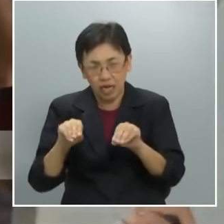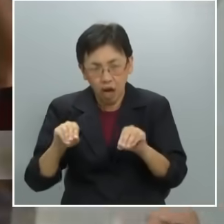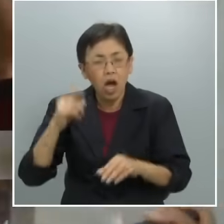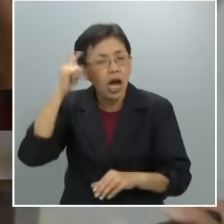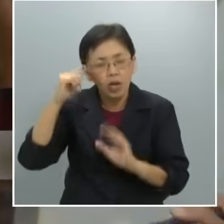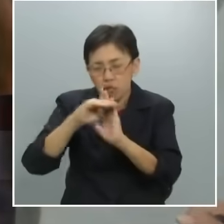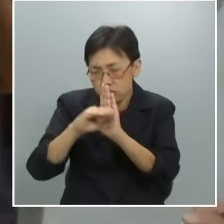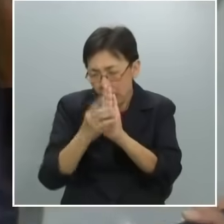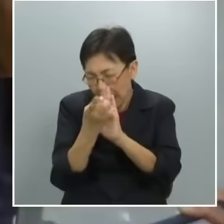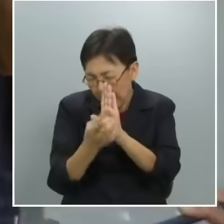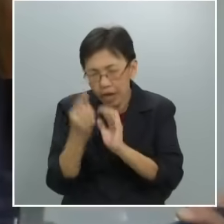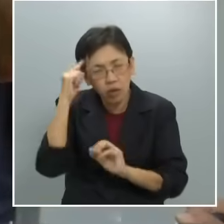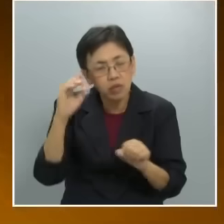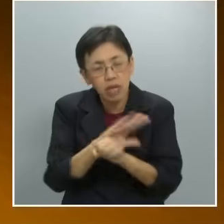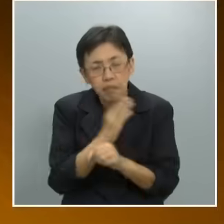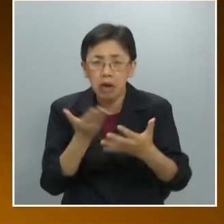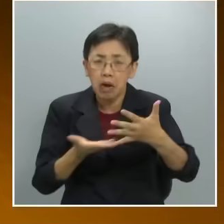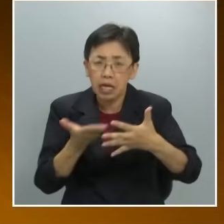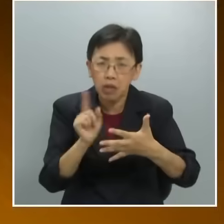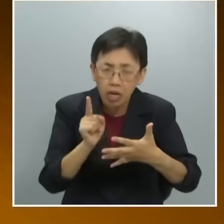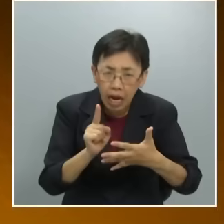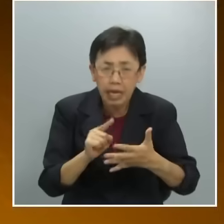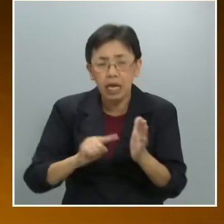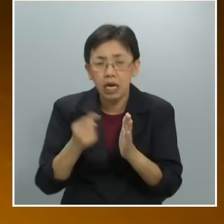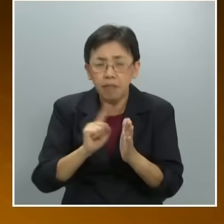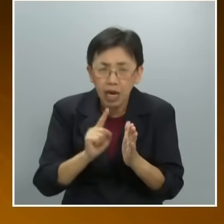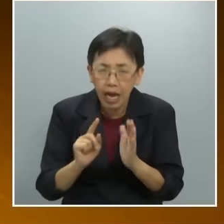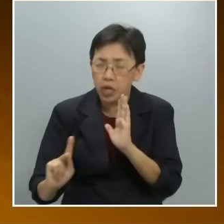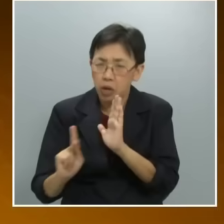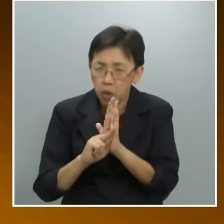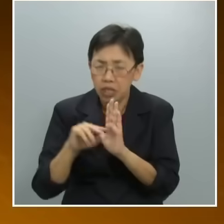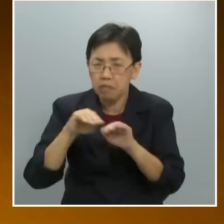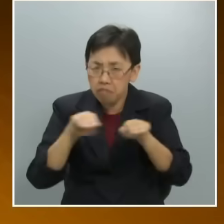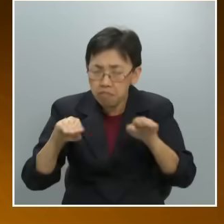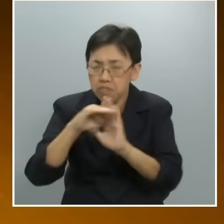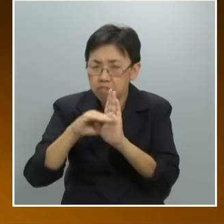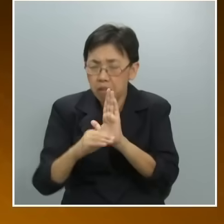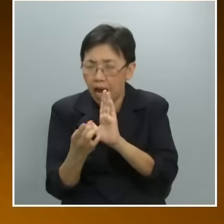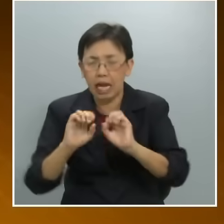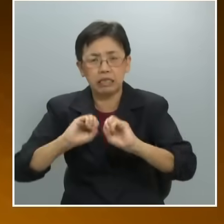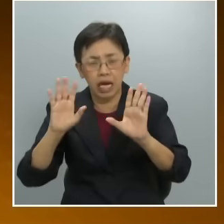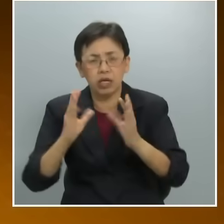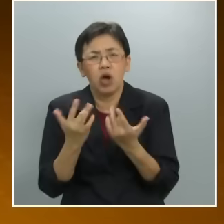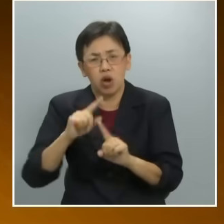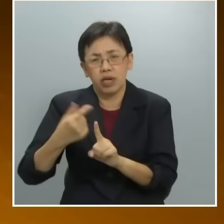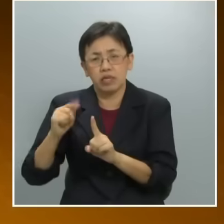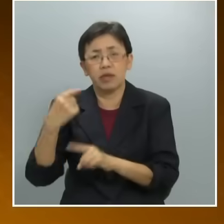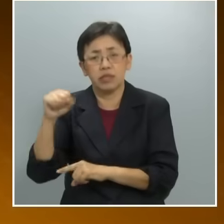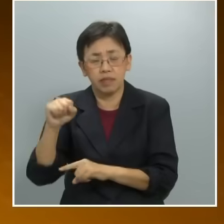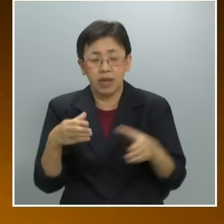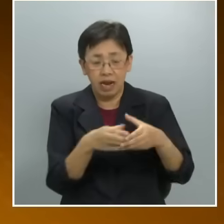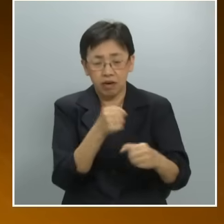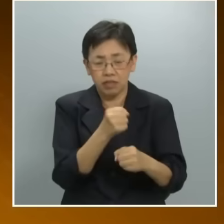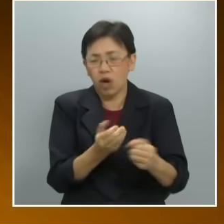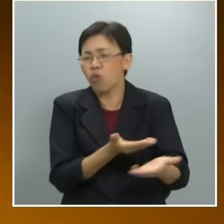างมีขั้นตอนไทม์ไลน์กฎกติกาชัดเจนตอนนี้เนี่ยต้องให้เกียรติคณะทำงานเพื่อ